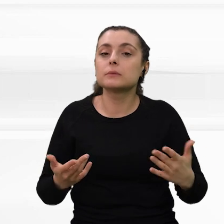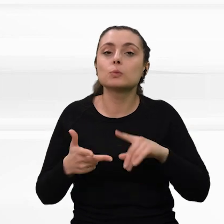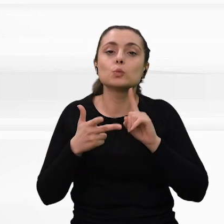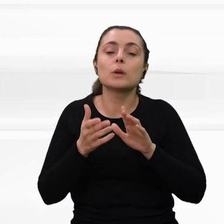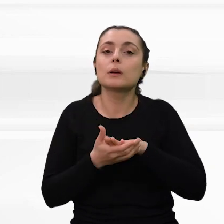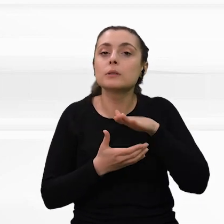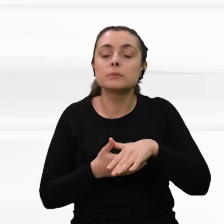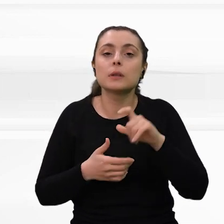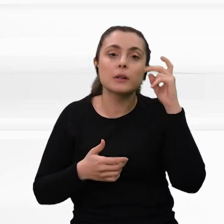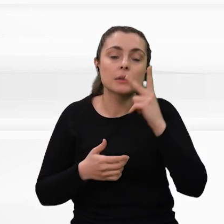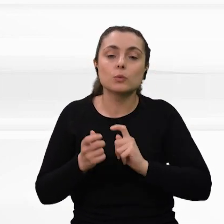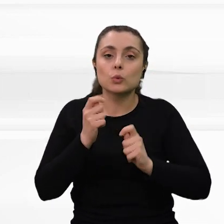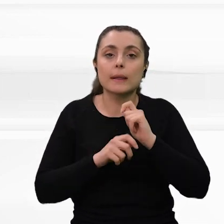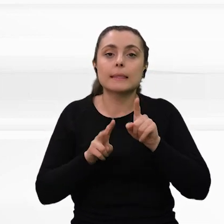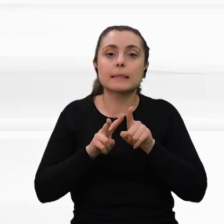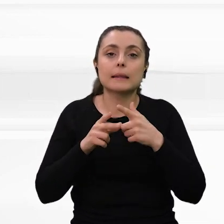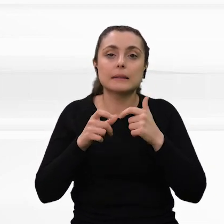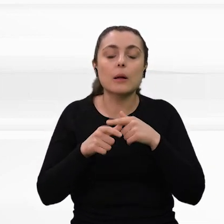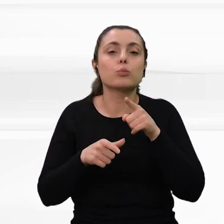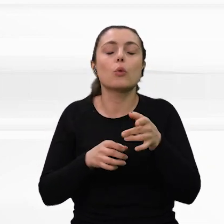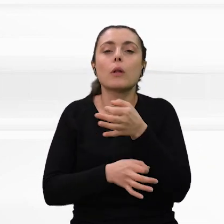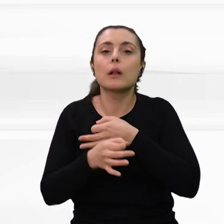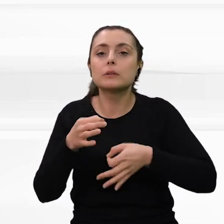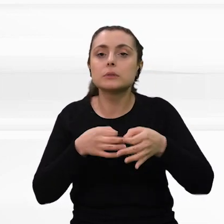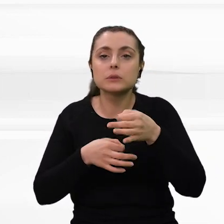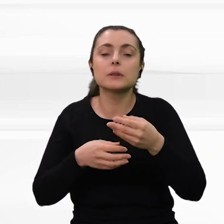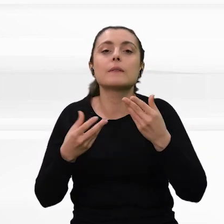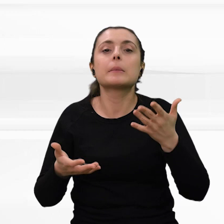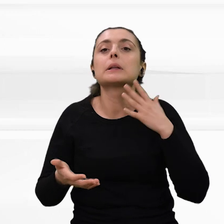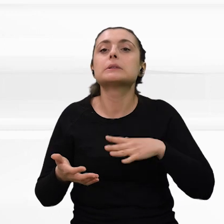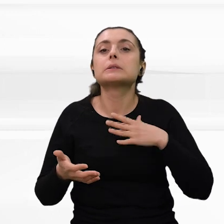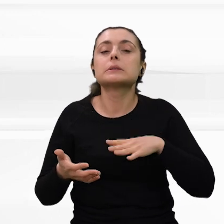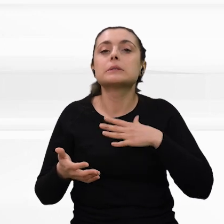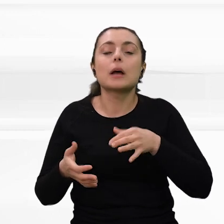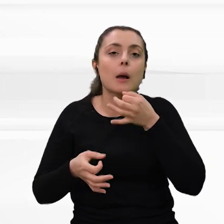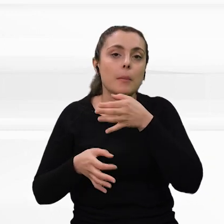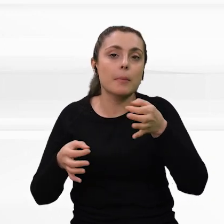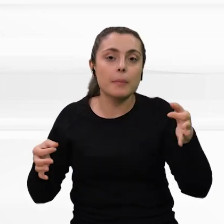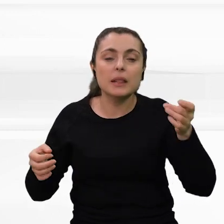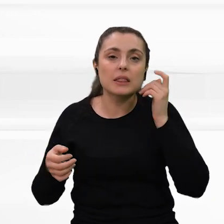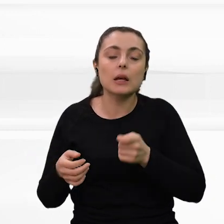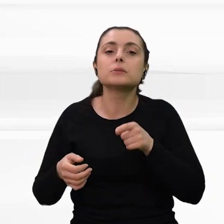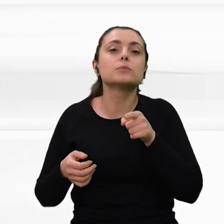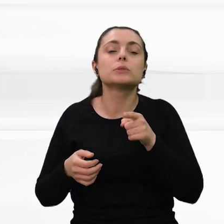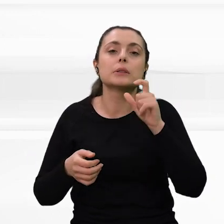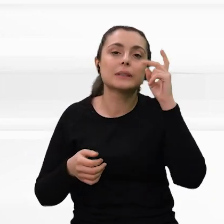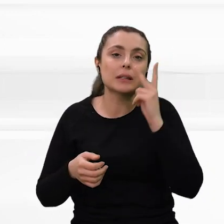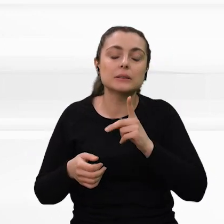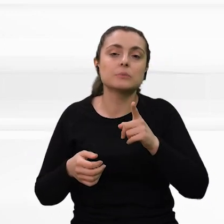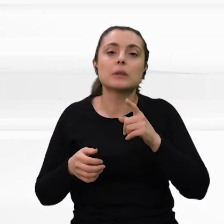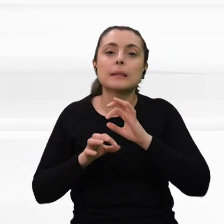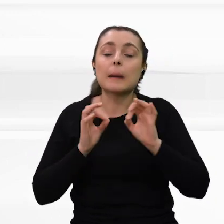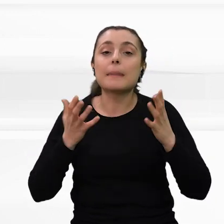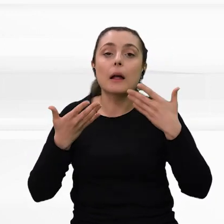üçüncü aşamada ise ressamın kullandığı nesneler ve bunların organizasyonuyla vermek istediği mesaj Aslında arkadaşlar